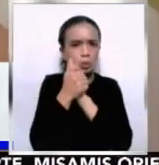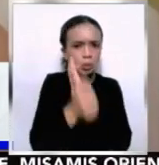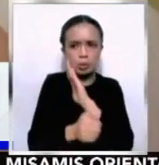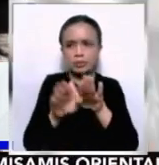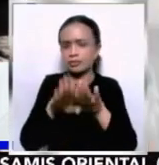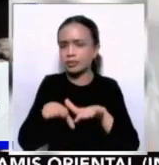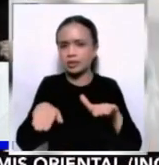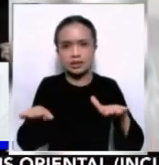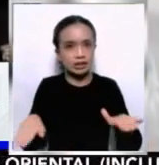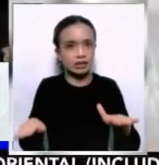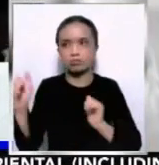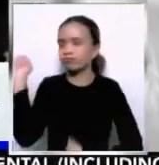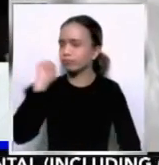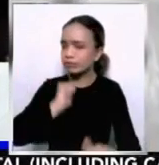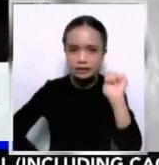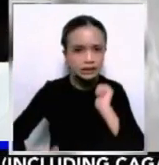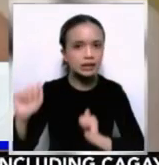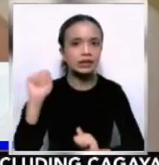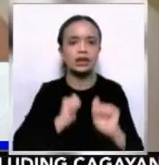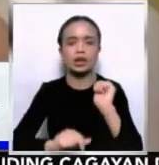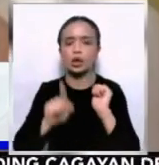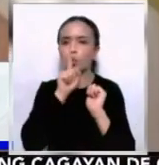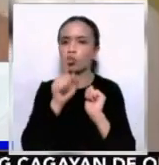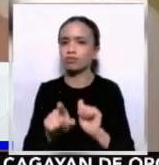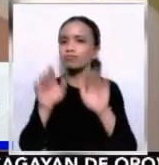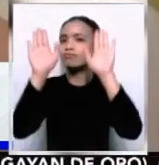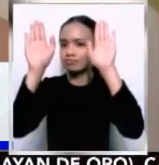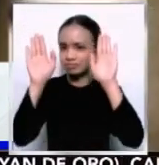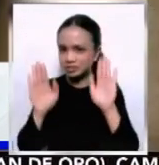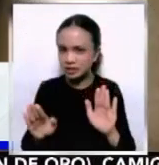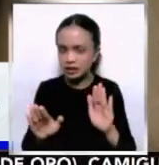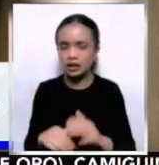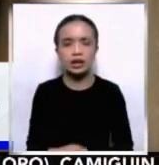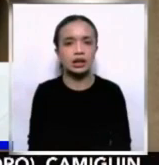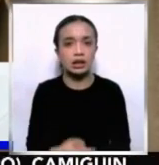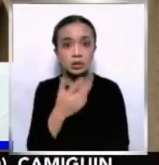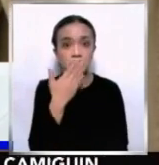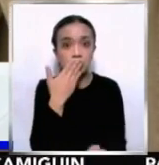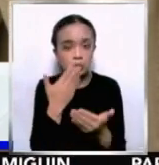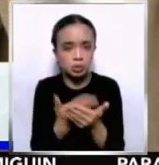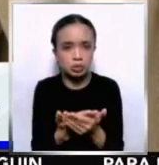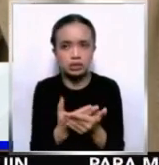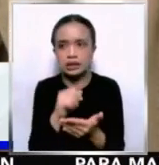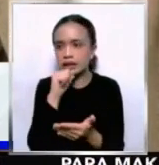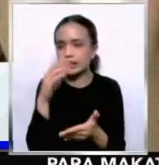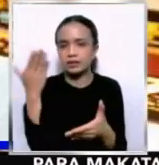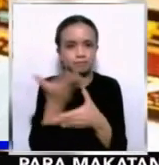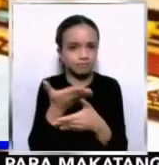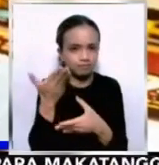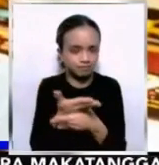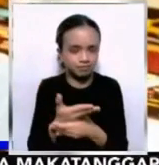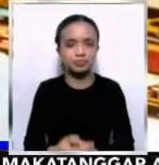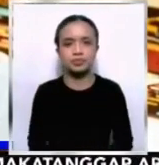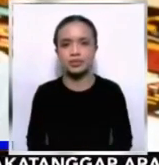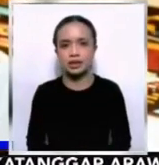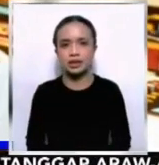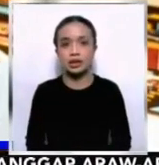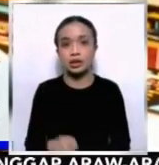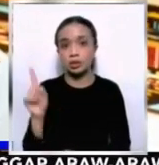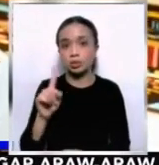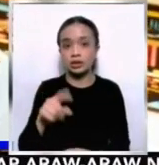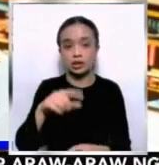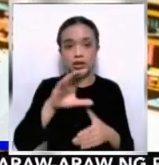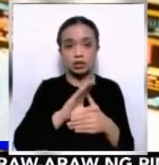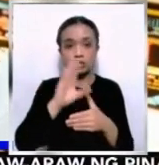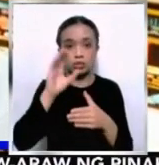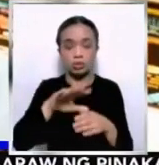Marte. It's amazing. As in, buti na lang hindi po ako na-distract. Malaking bahagi ng summer ay guguguli ni Carla